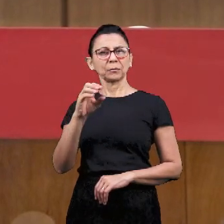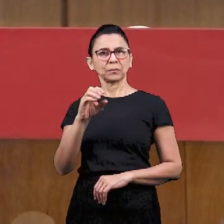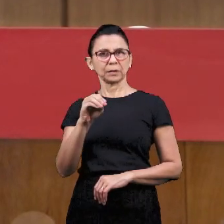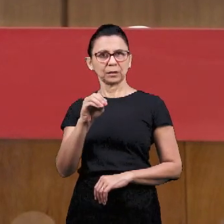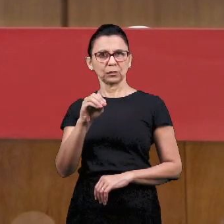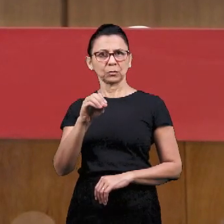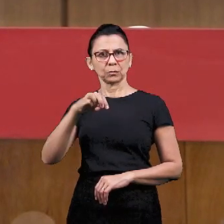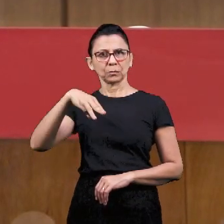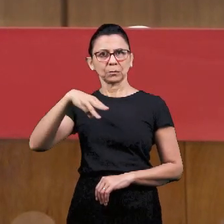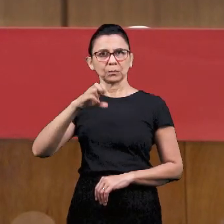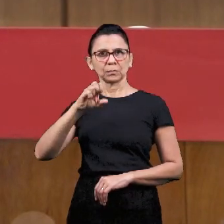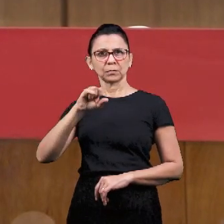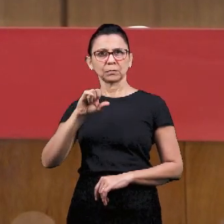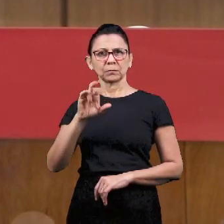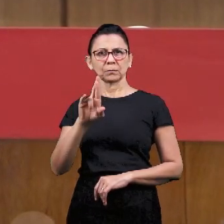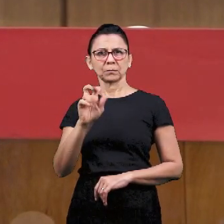Janeiro.